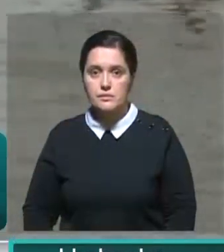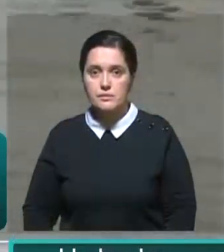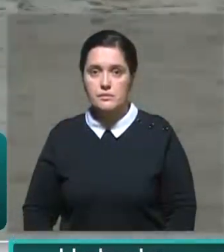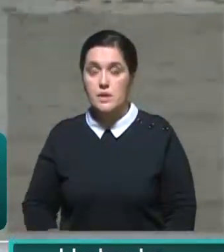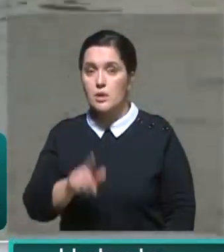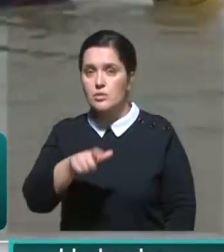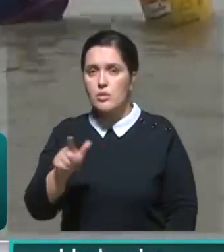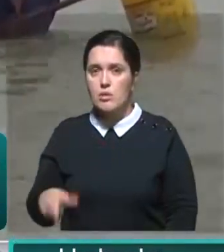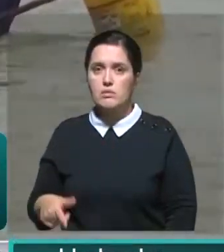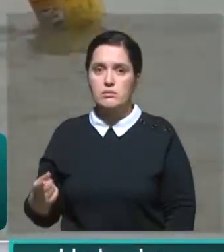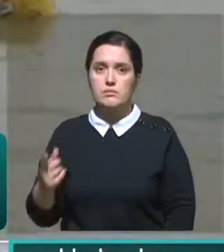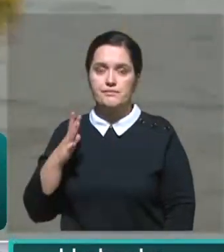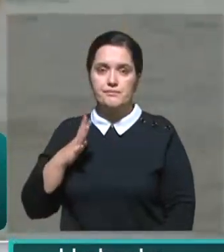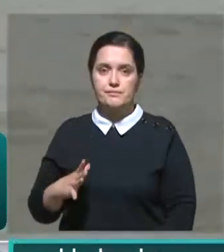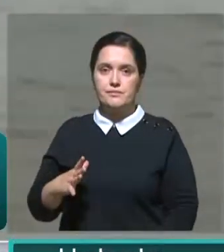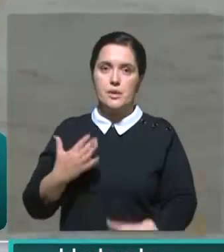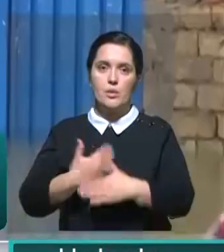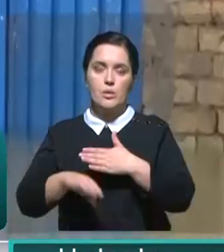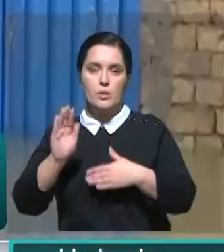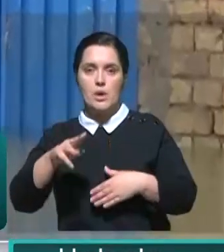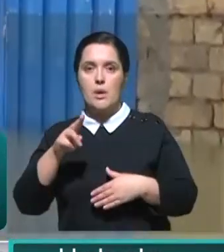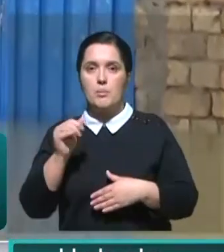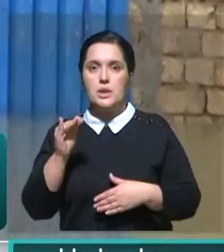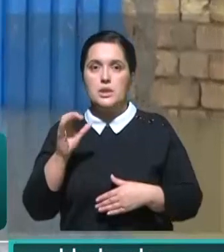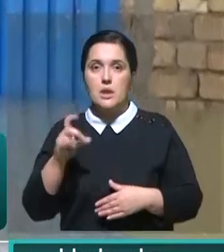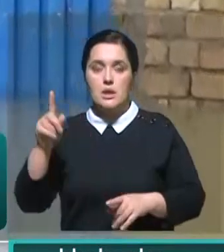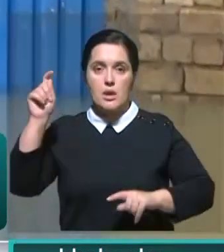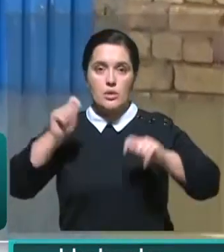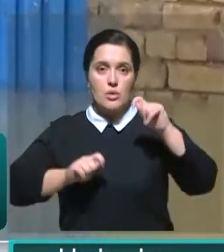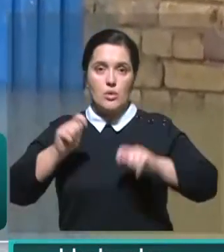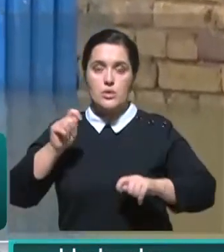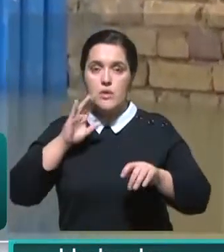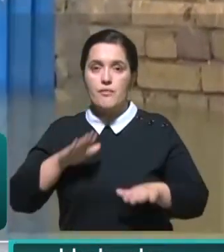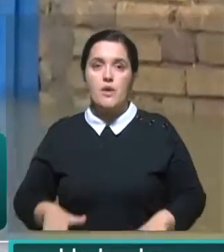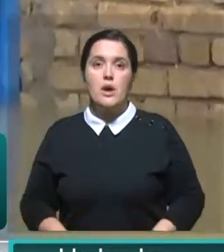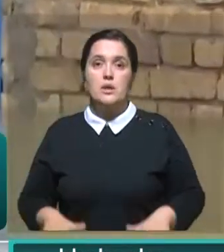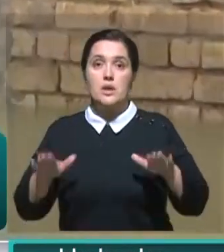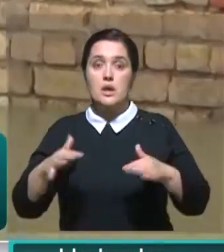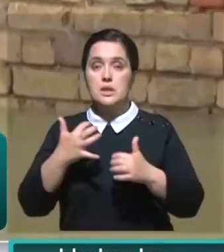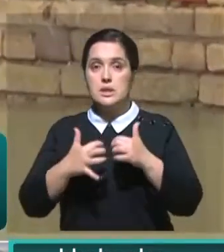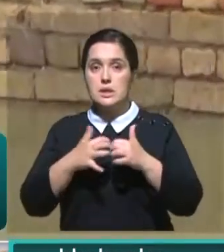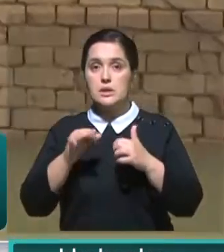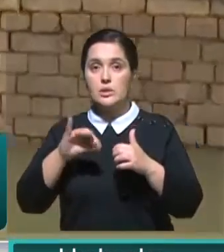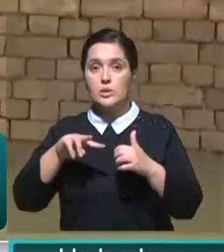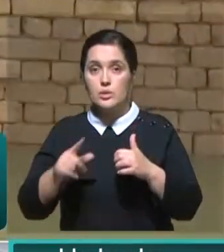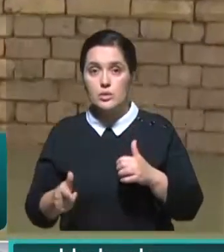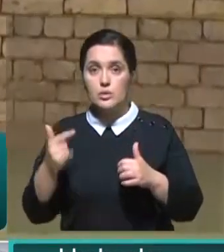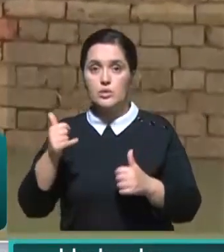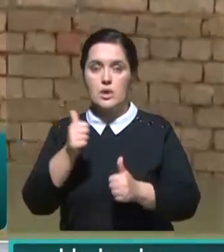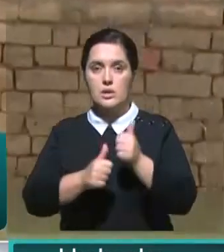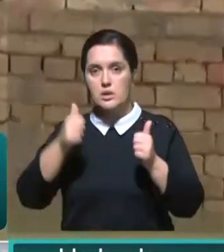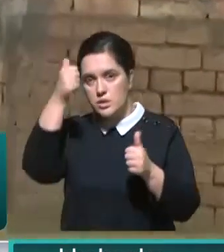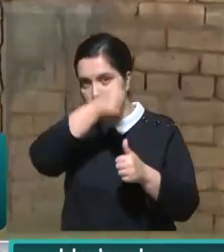Сотни жителей вынуждены покинули свои дома на юге Пакистана. Там сезонные дожди спровоцировали наводнения. Напомню, в середине июля на